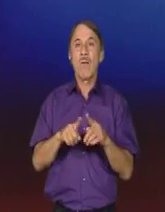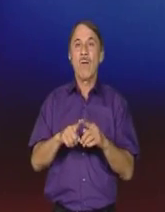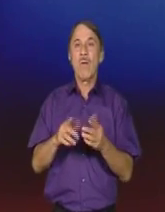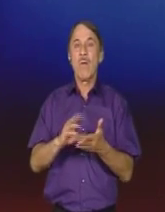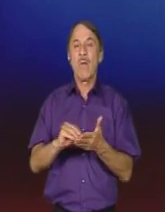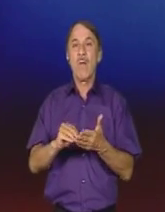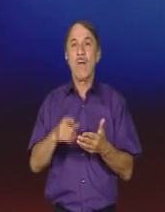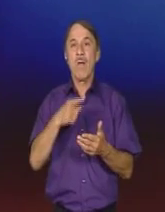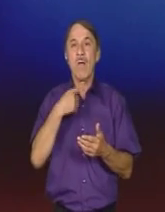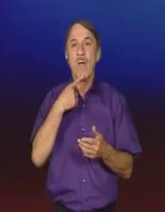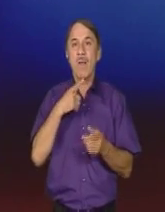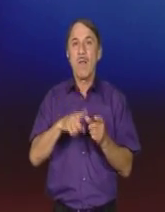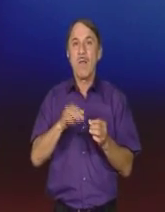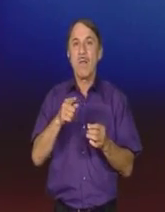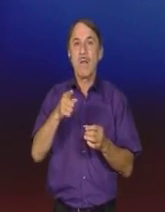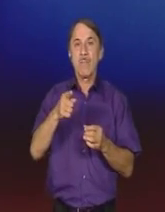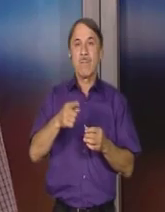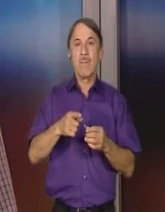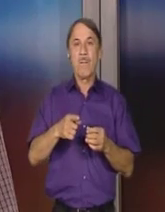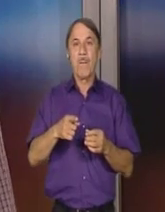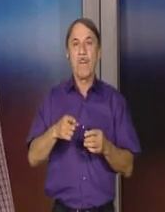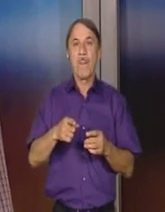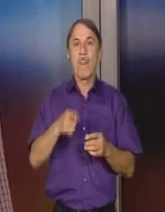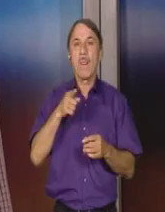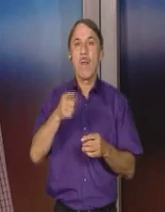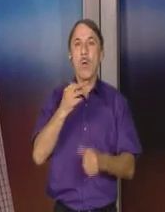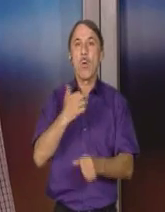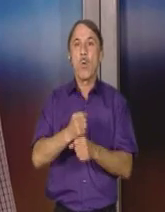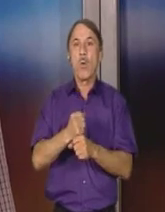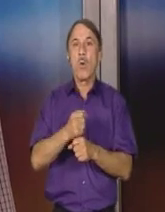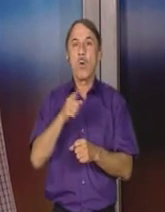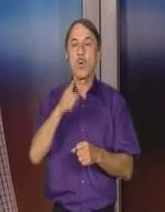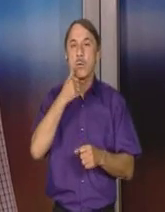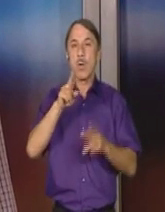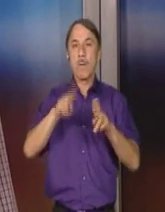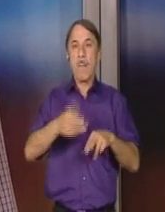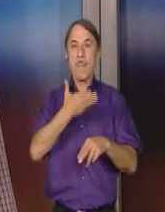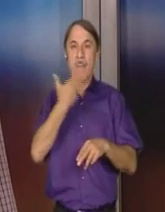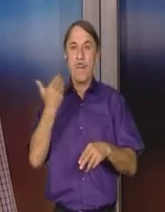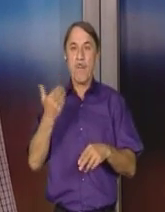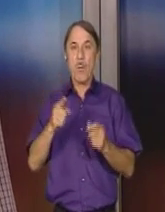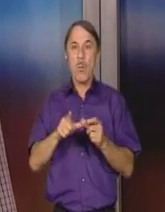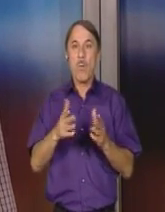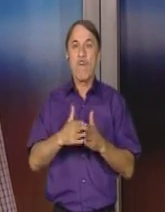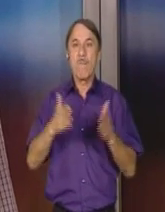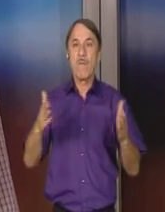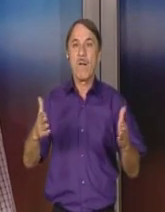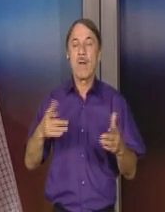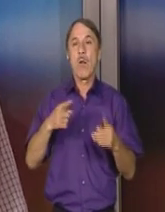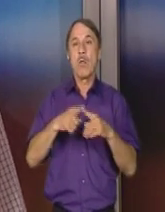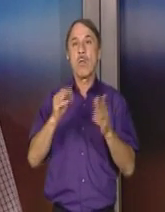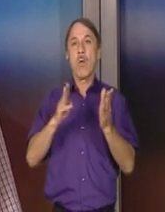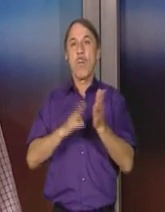već bavili o knjigama, evo danas je, ili Noć je, Noć knjige, da. Pa i to spomenemo, i imali smo u